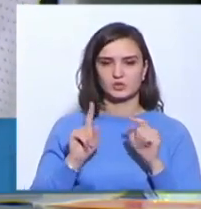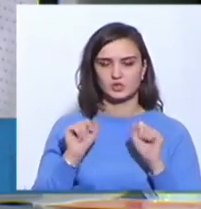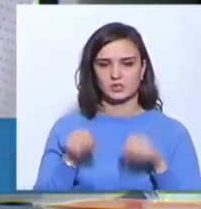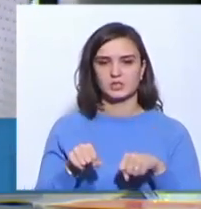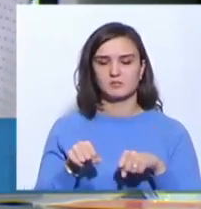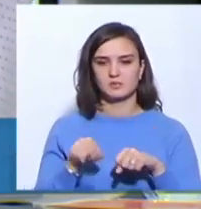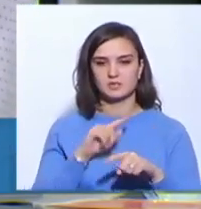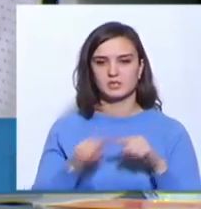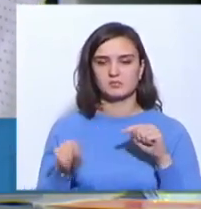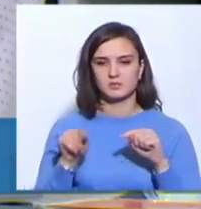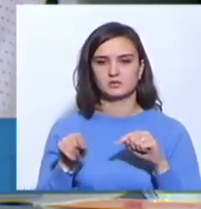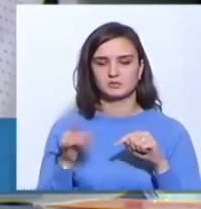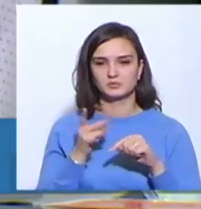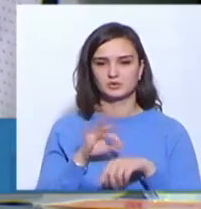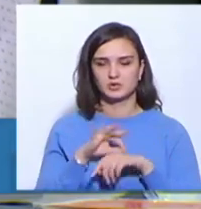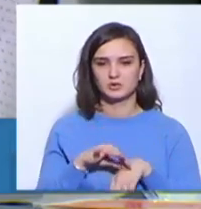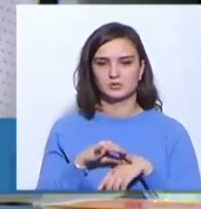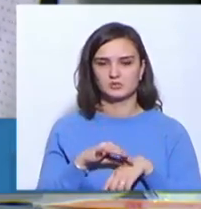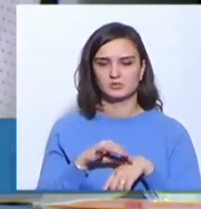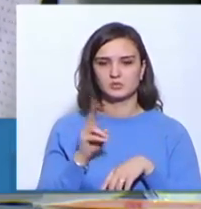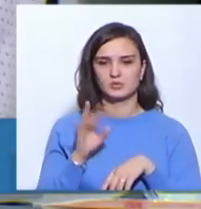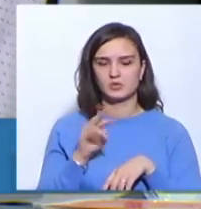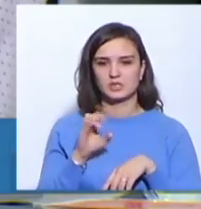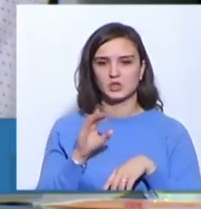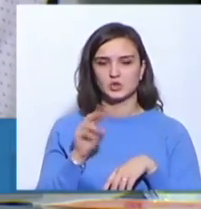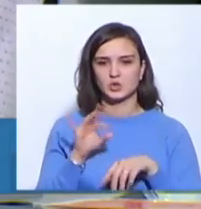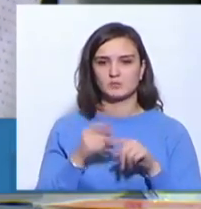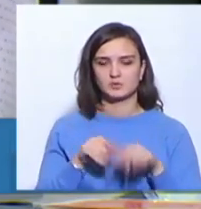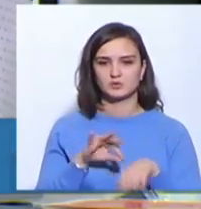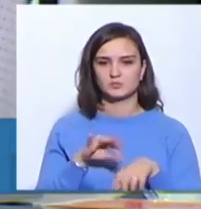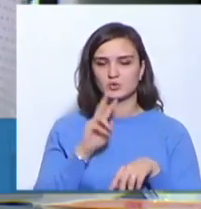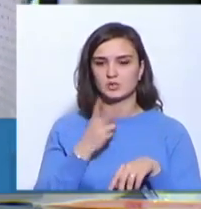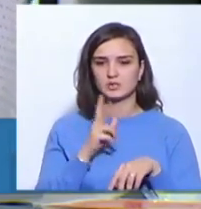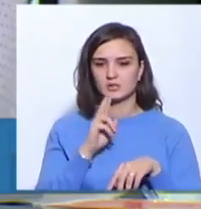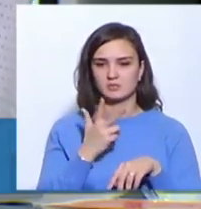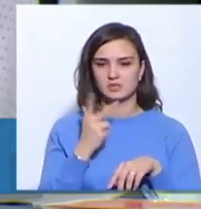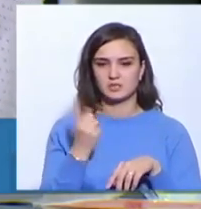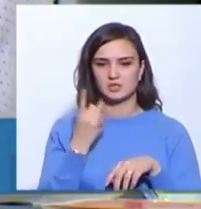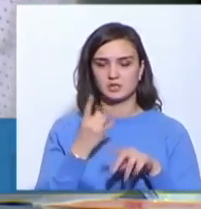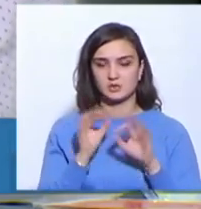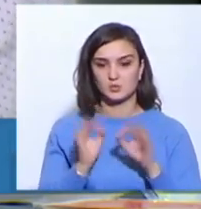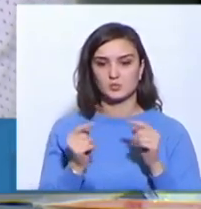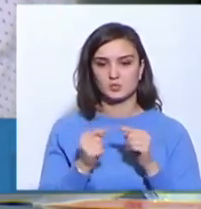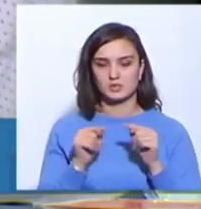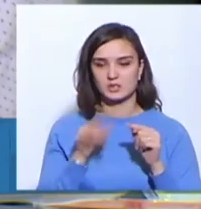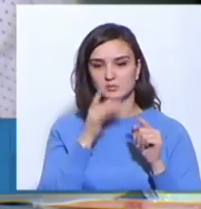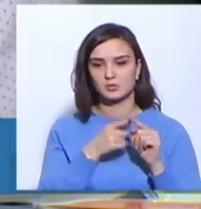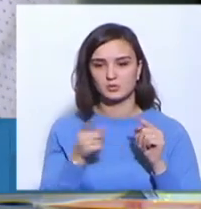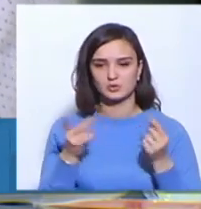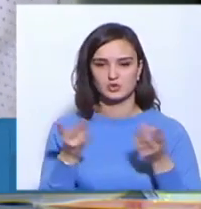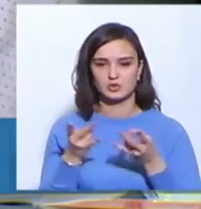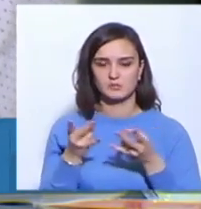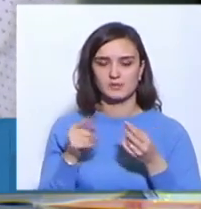შეიძლება სწრაფად უნდა ჩაიტაროს კოლონოსკოპია და ჩაიტაროს 2-3 წელიწადში ერთხელ. ზუსტად ეს პერიოდი